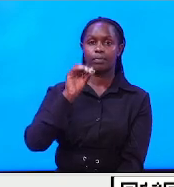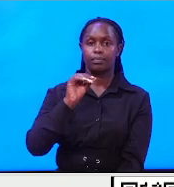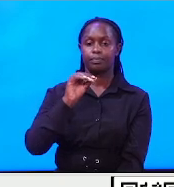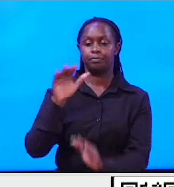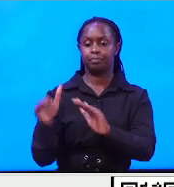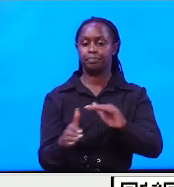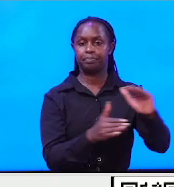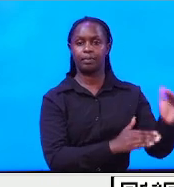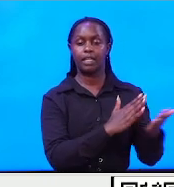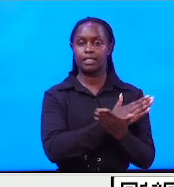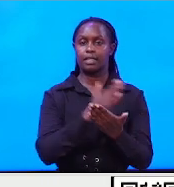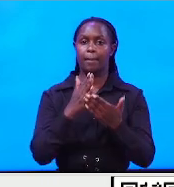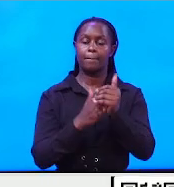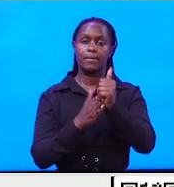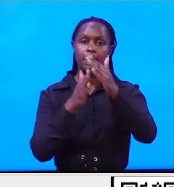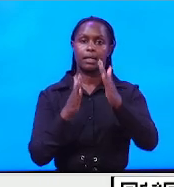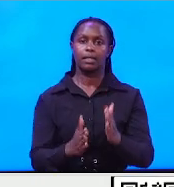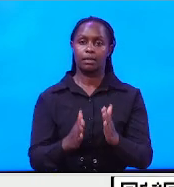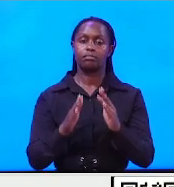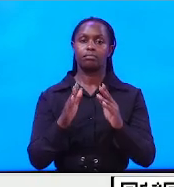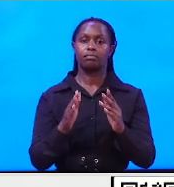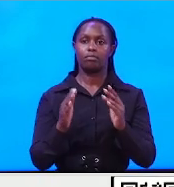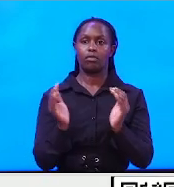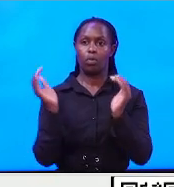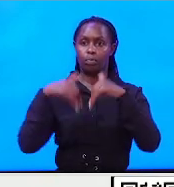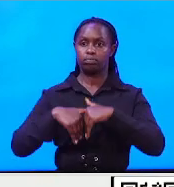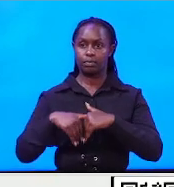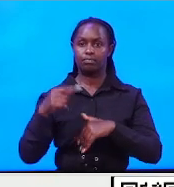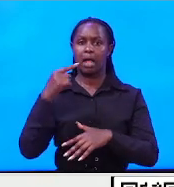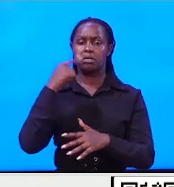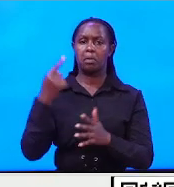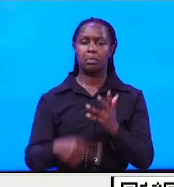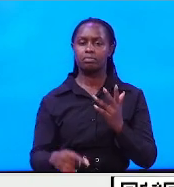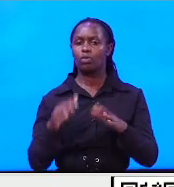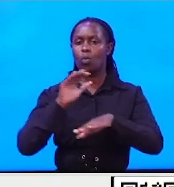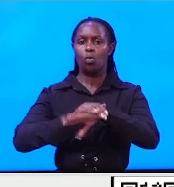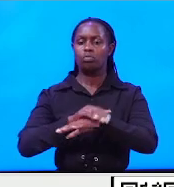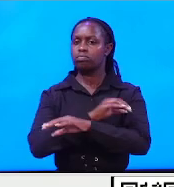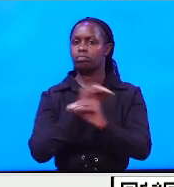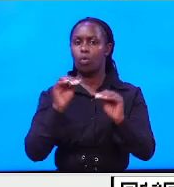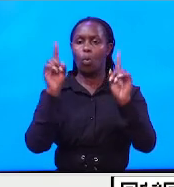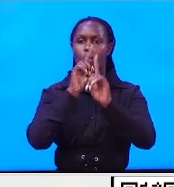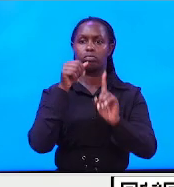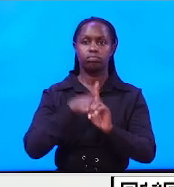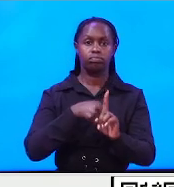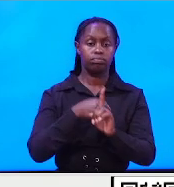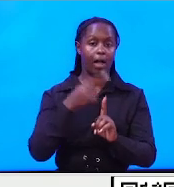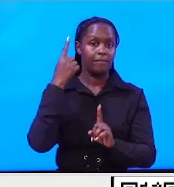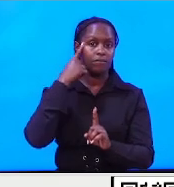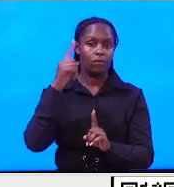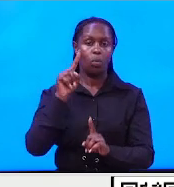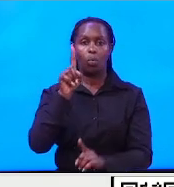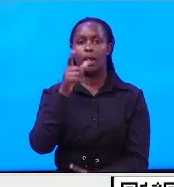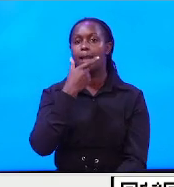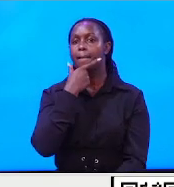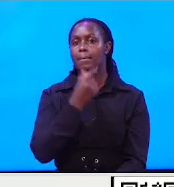Wanafunzi kutoka maeneo ya pwani hii leo wamekongamana kukashifu na kutafuta haki kwa tetesi za mwanaume